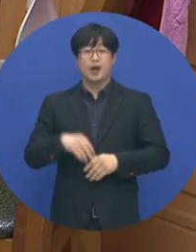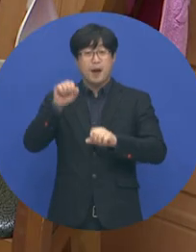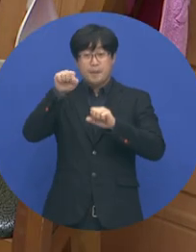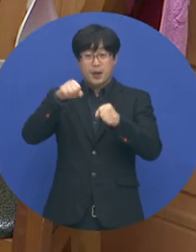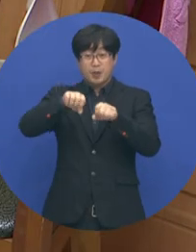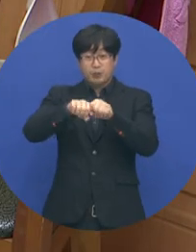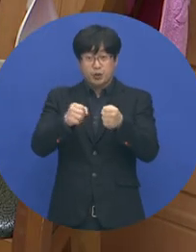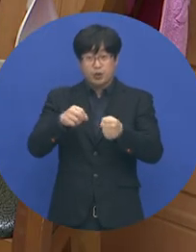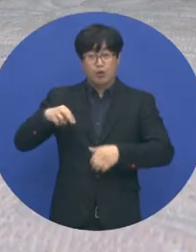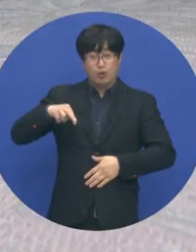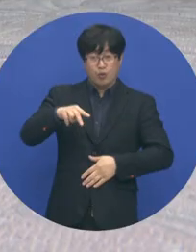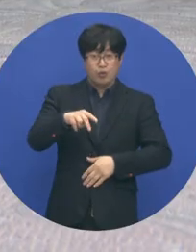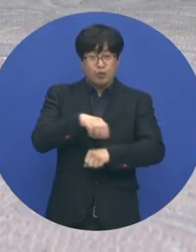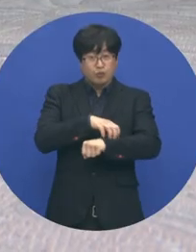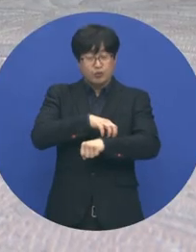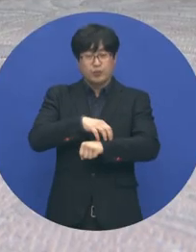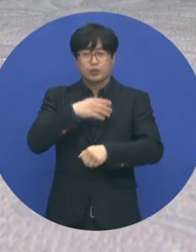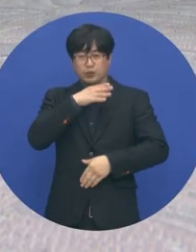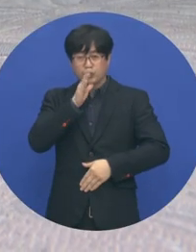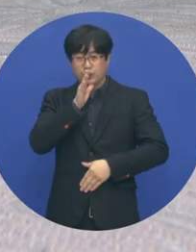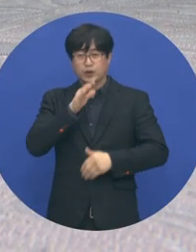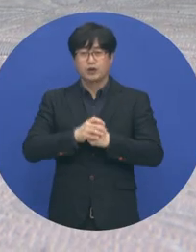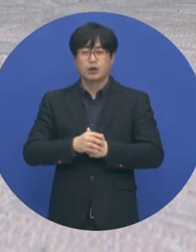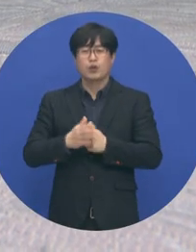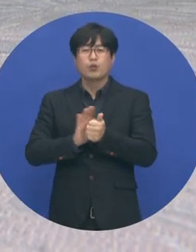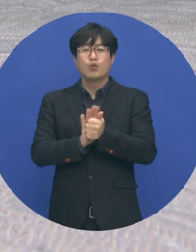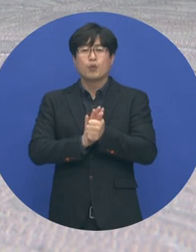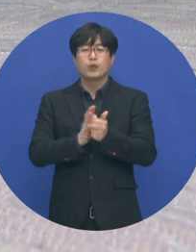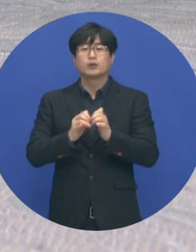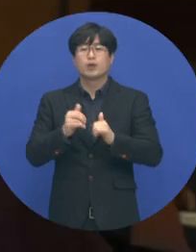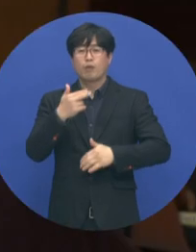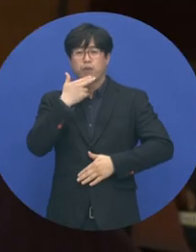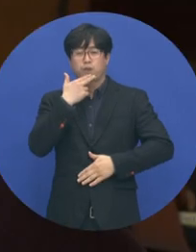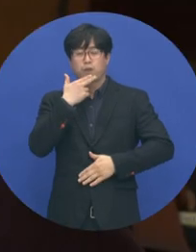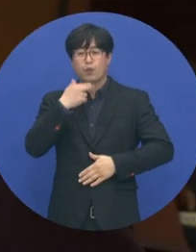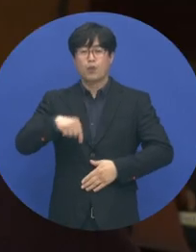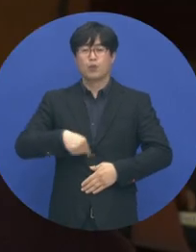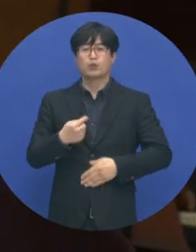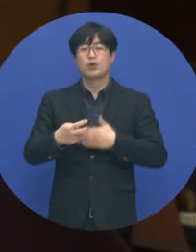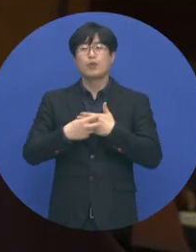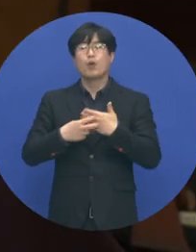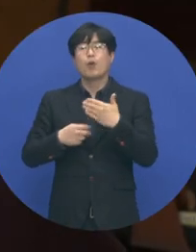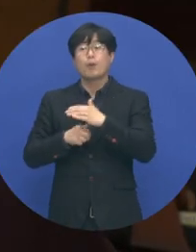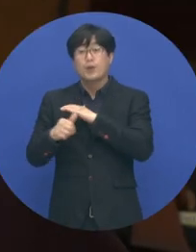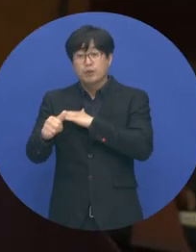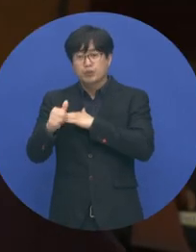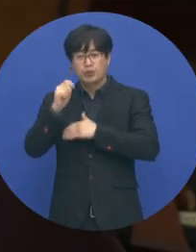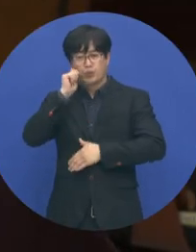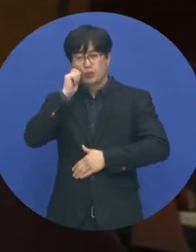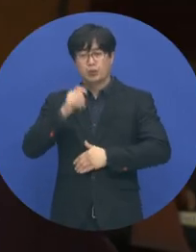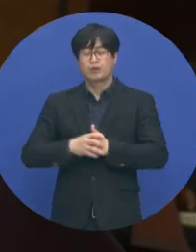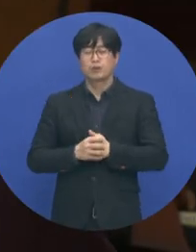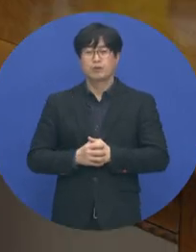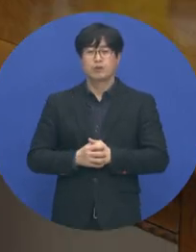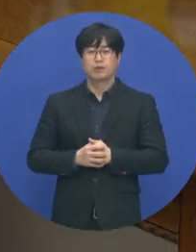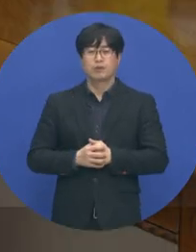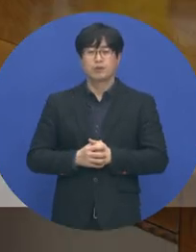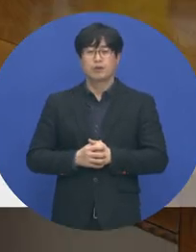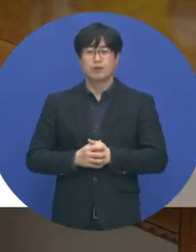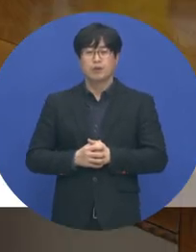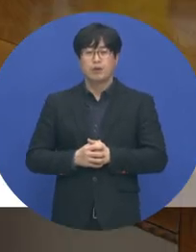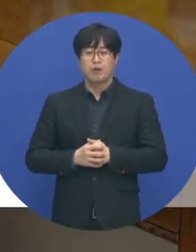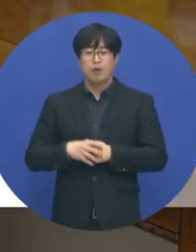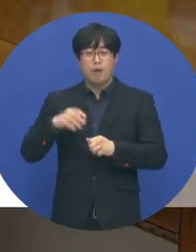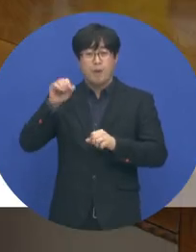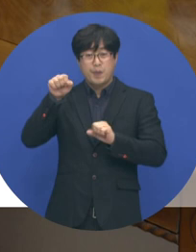발목 골절 후 거동이 불편한 어르신. 돌볼 사람이 없는 상황에서 혼자 병원에 가기엔 무리가 있습니다. 다른